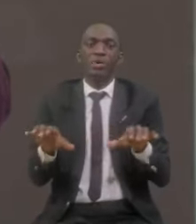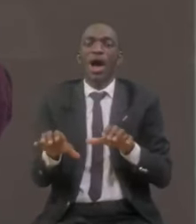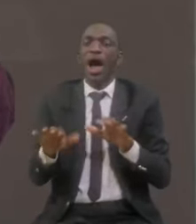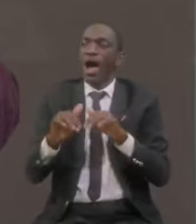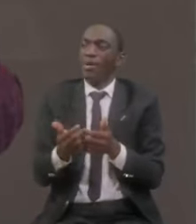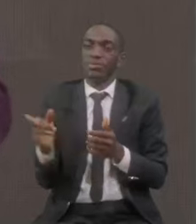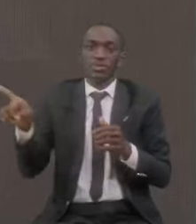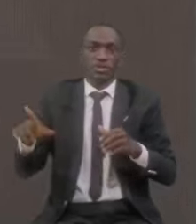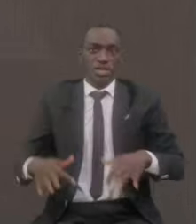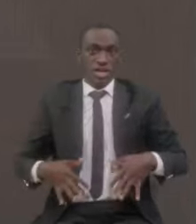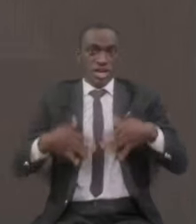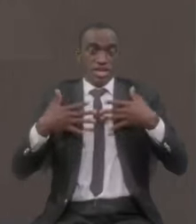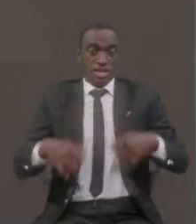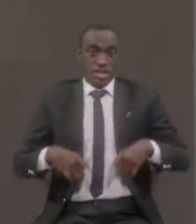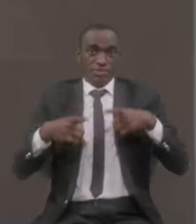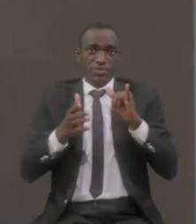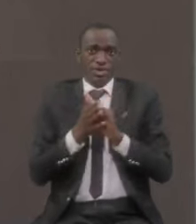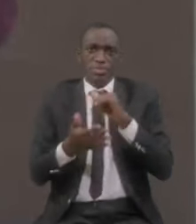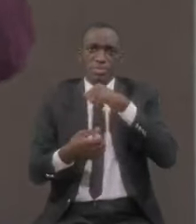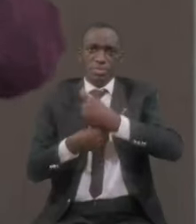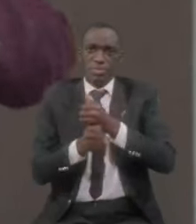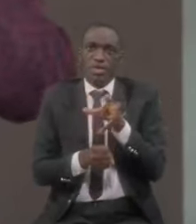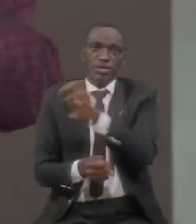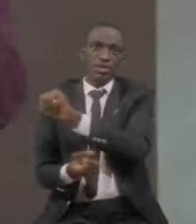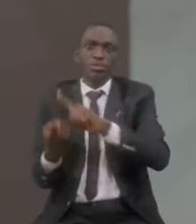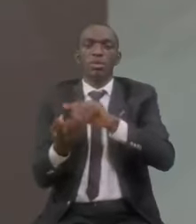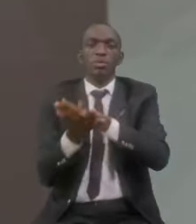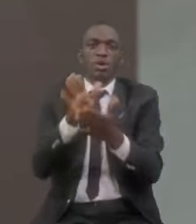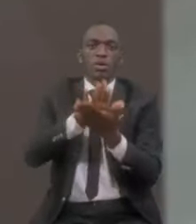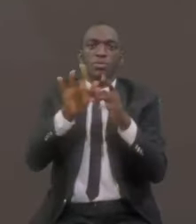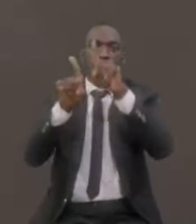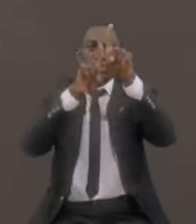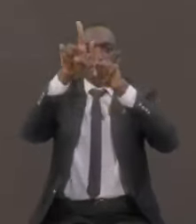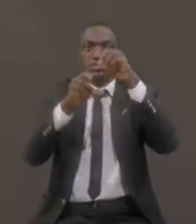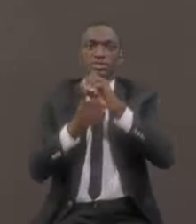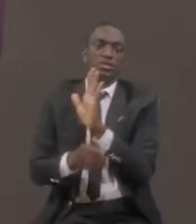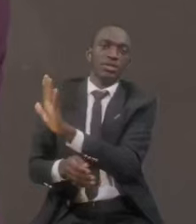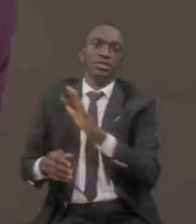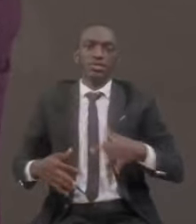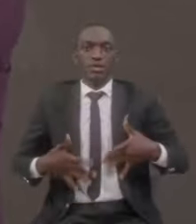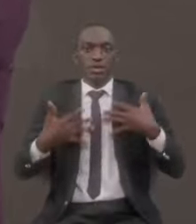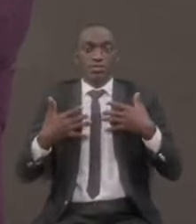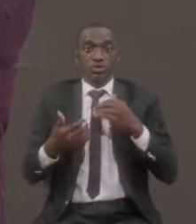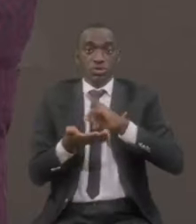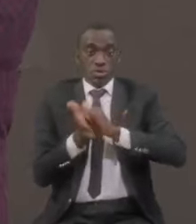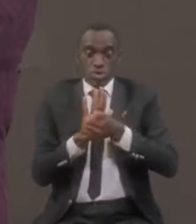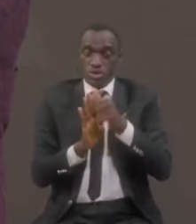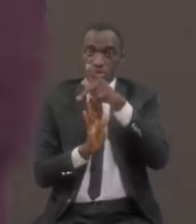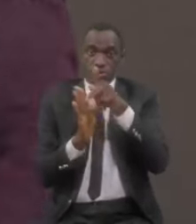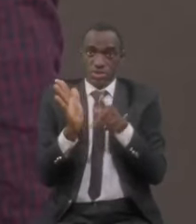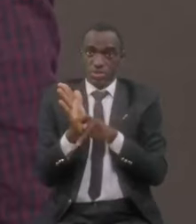qu'ils parviennent à l'étape d'étoiles dans leur vie? Est-ce que ces principes